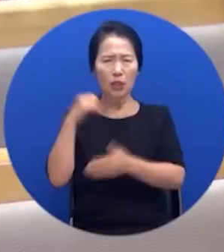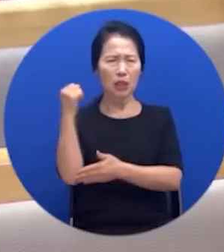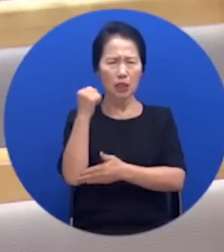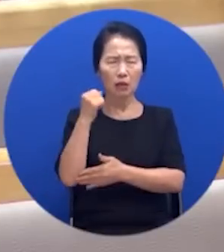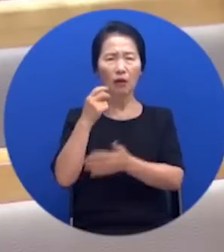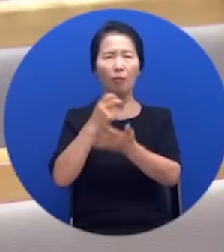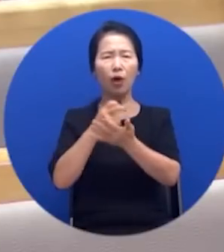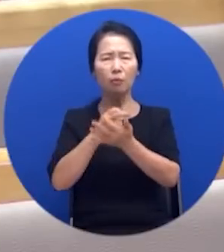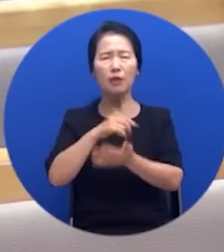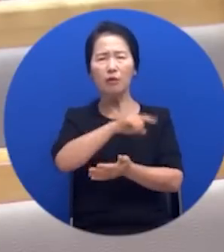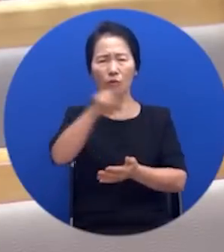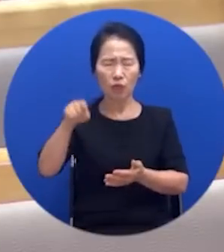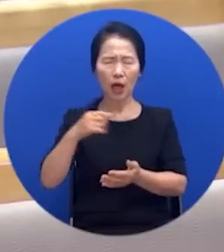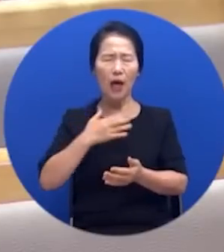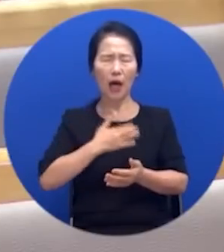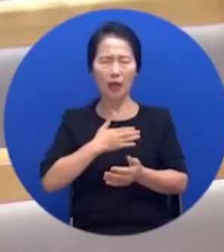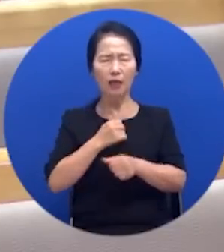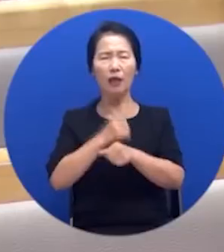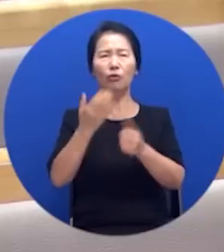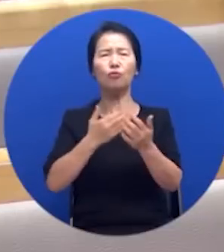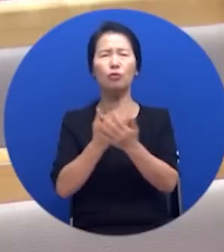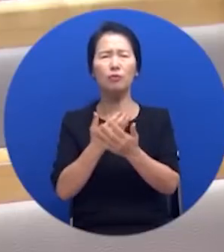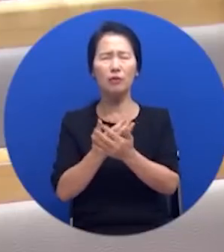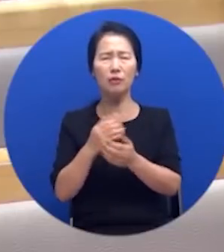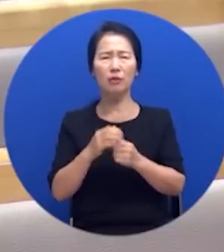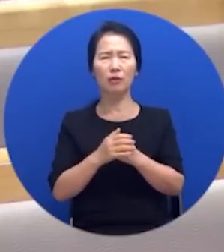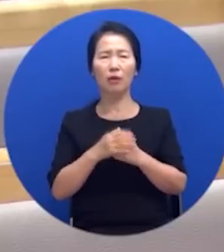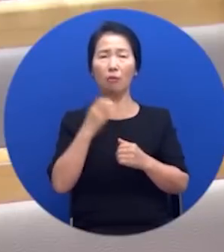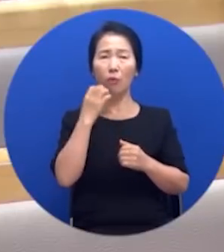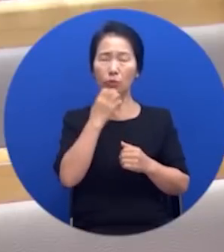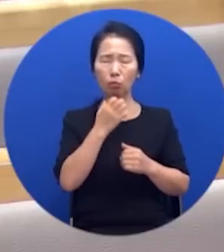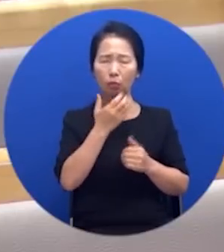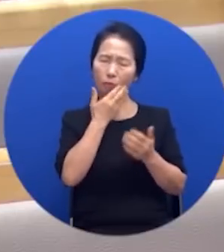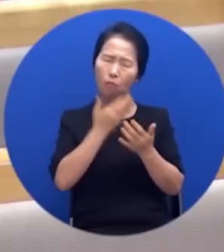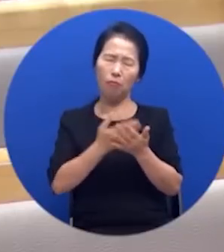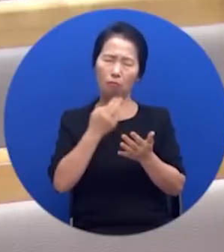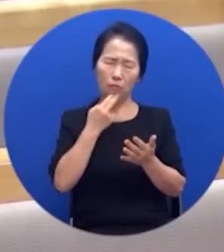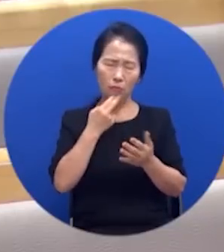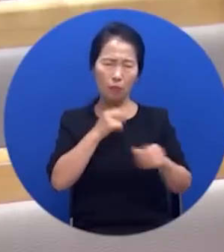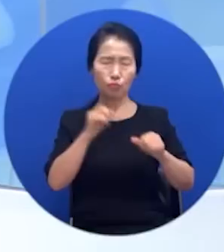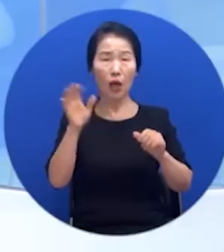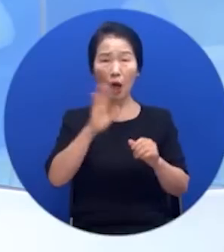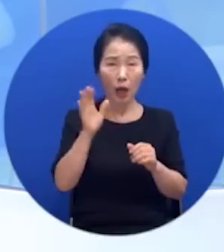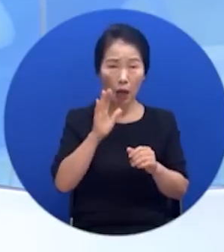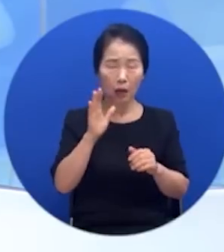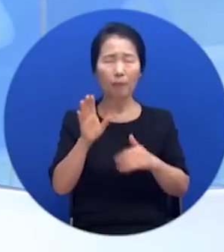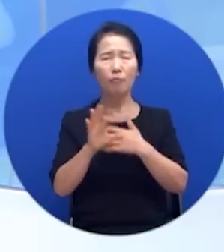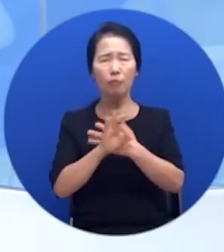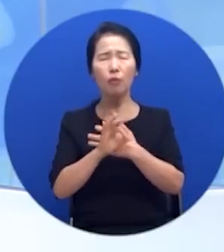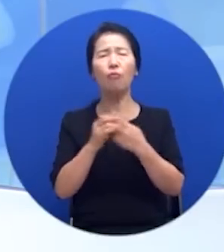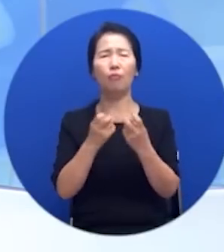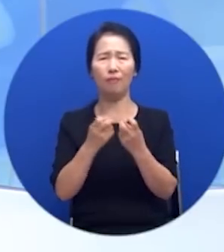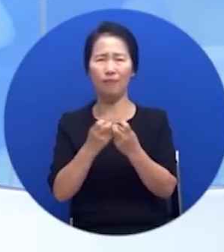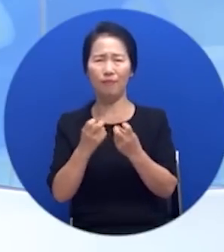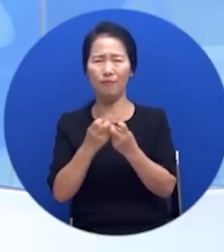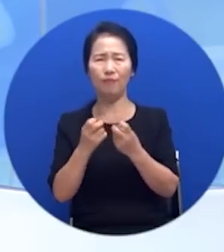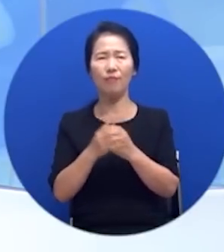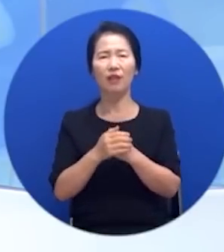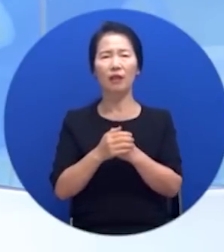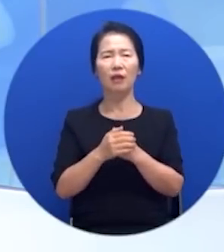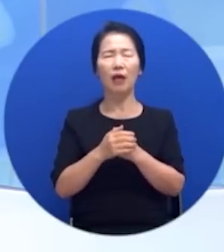하여 주시옵소서. 베드로가 하찮아 보인다고 이 일을 하지 않았다면 2000년 하나님 나라의 부흥을 막았을